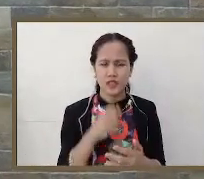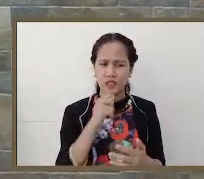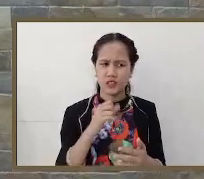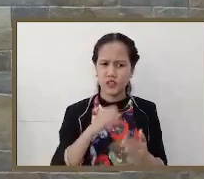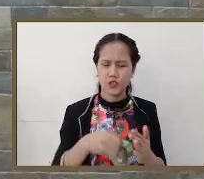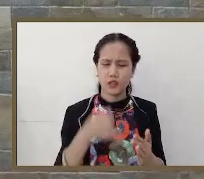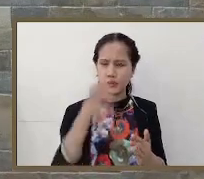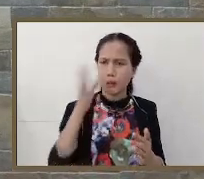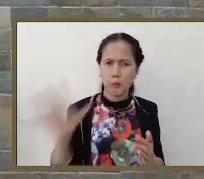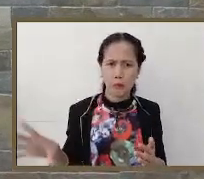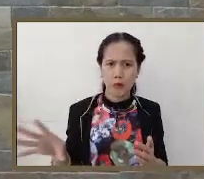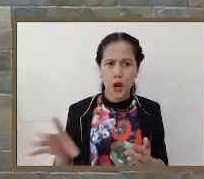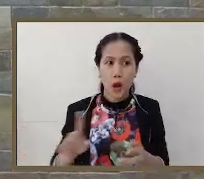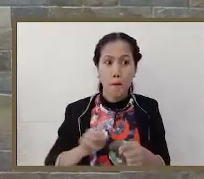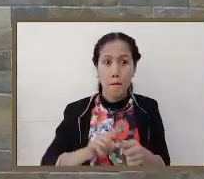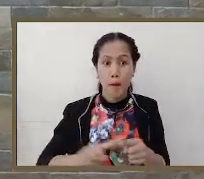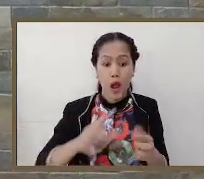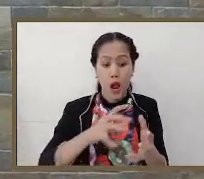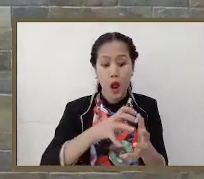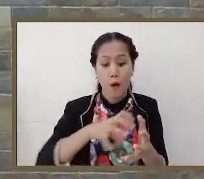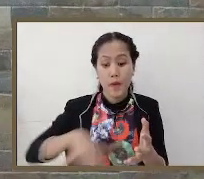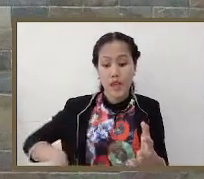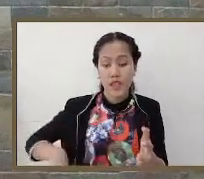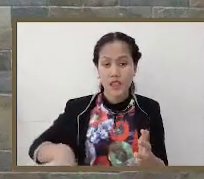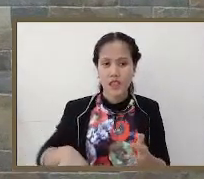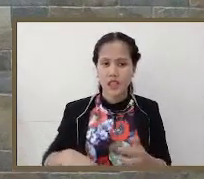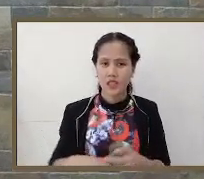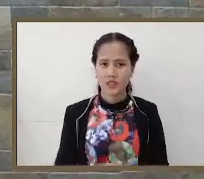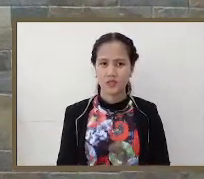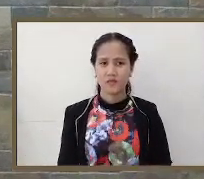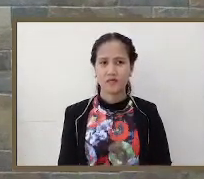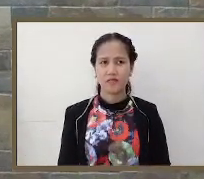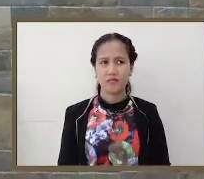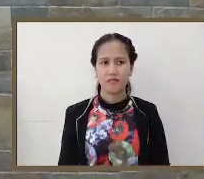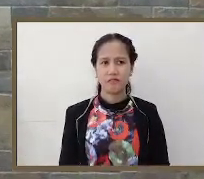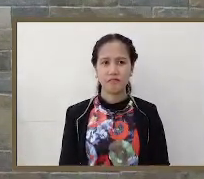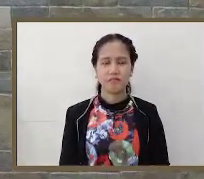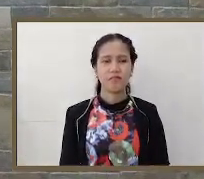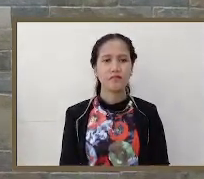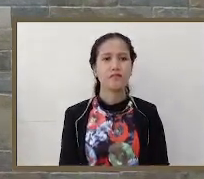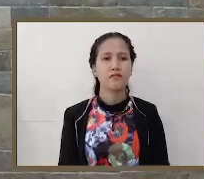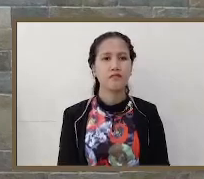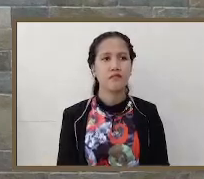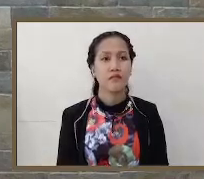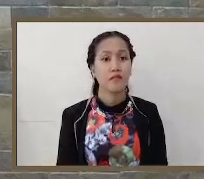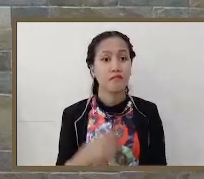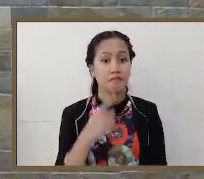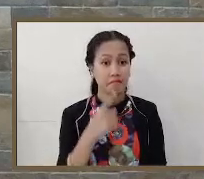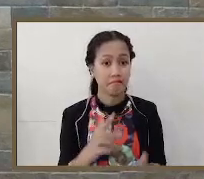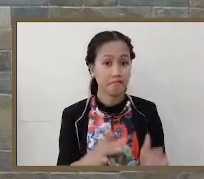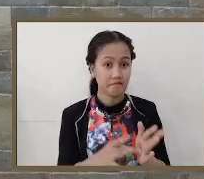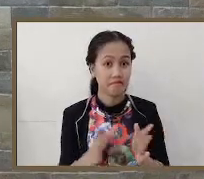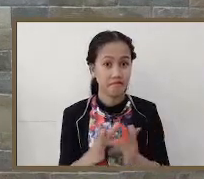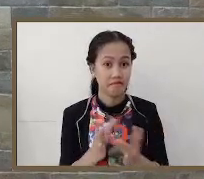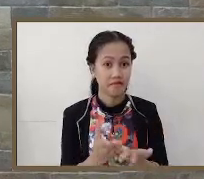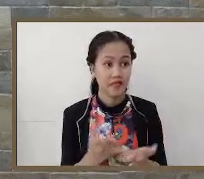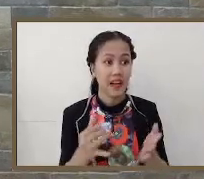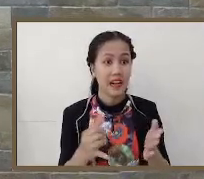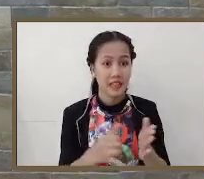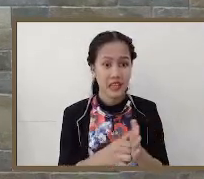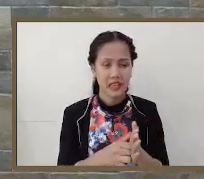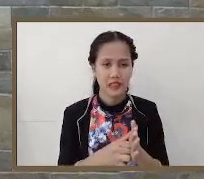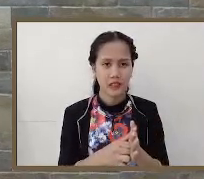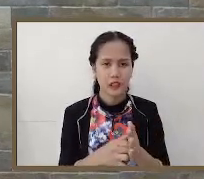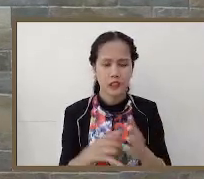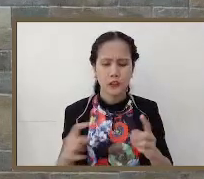Hindi, binawasan natin. Binawasan natin. Mga kapatid, nasusulat sa Biblia, nakasalanan ang